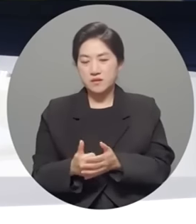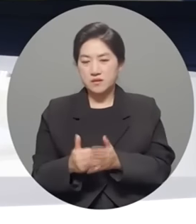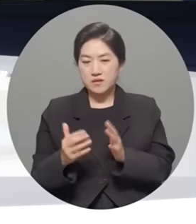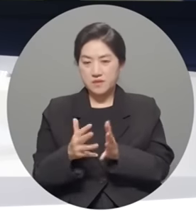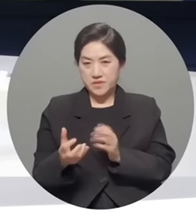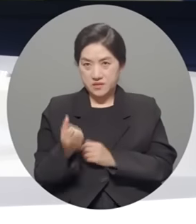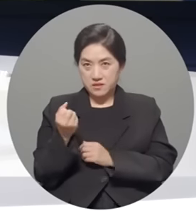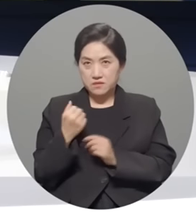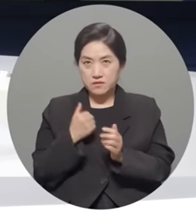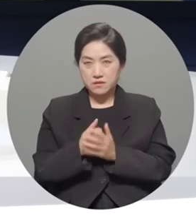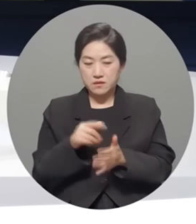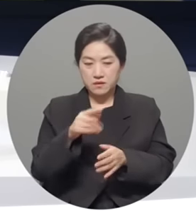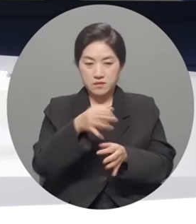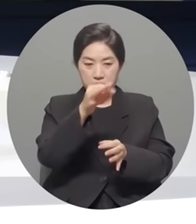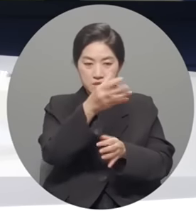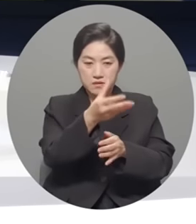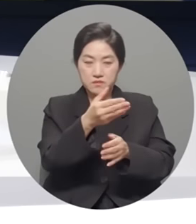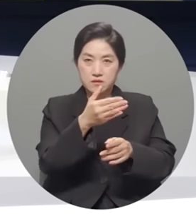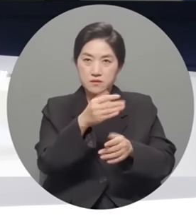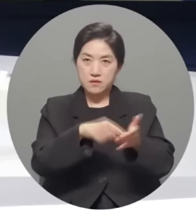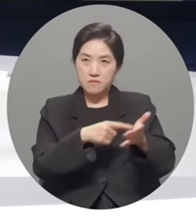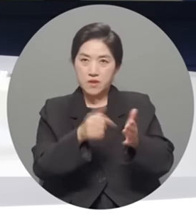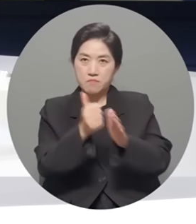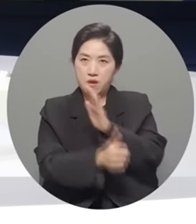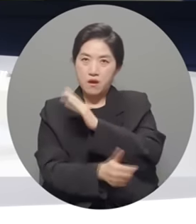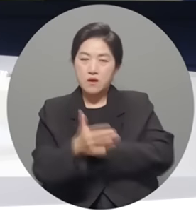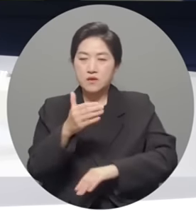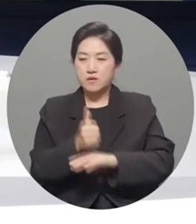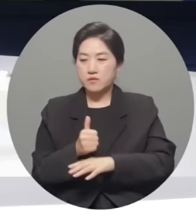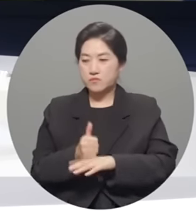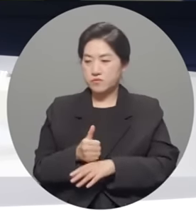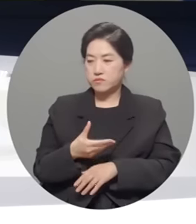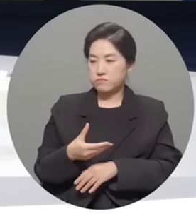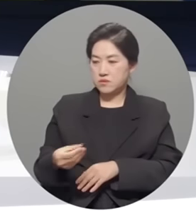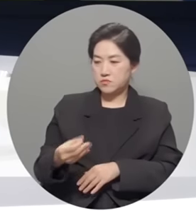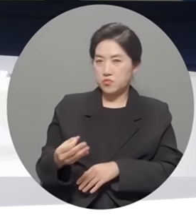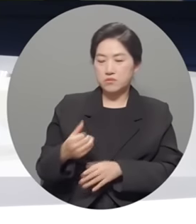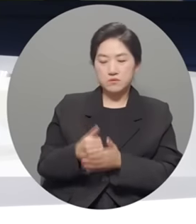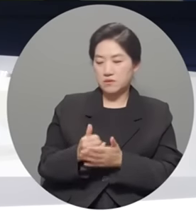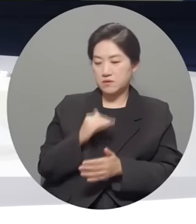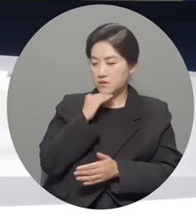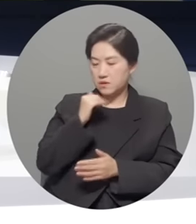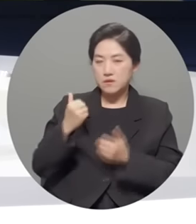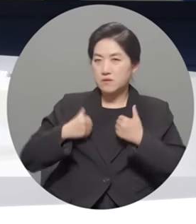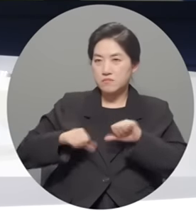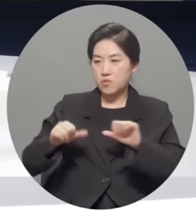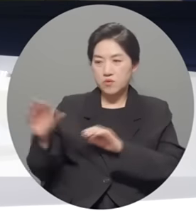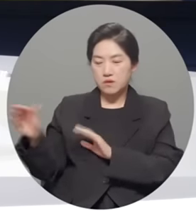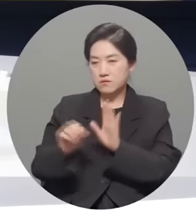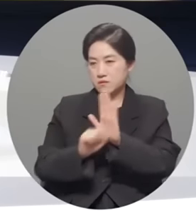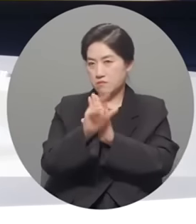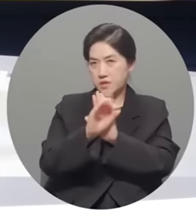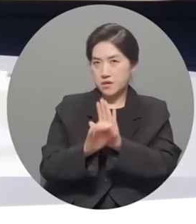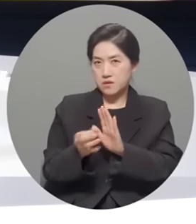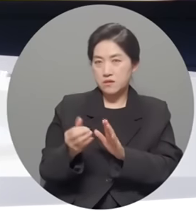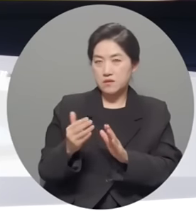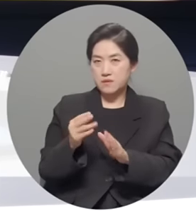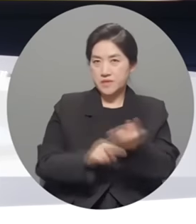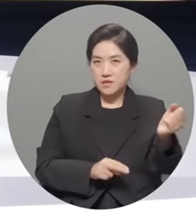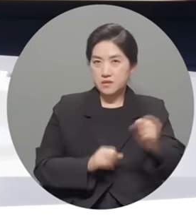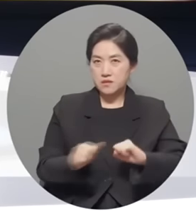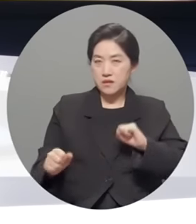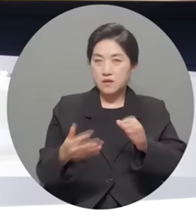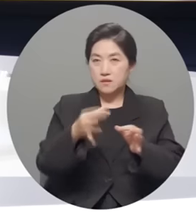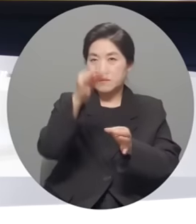갚지 못하자 채권자들이 더 이상 기다리지 못하고 경매에 넘겼기 때문인데요. 금리 인하가 미뤄질 것으로 전망이